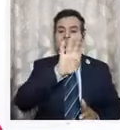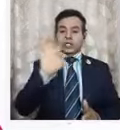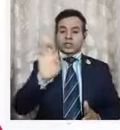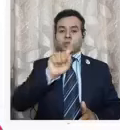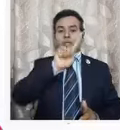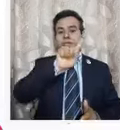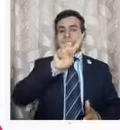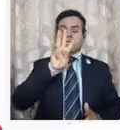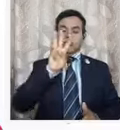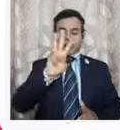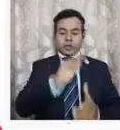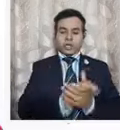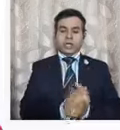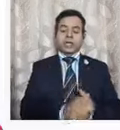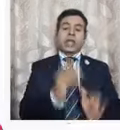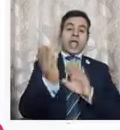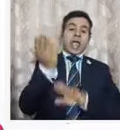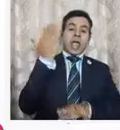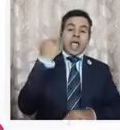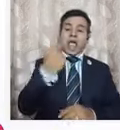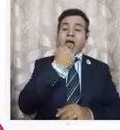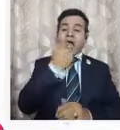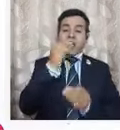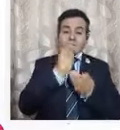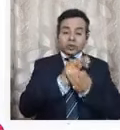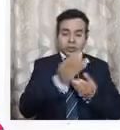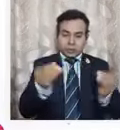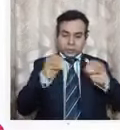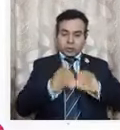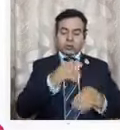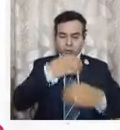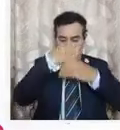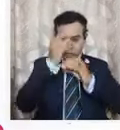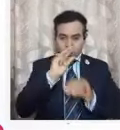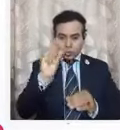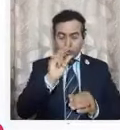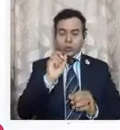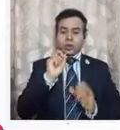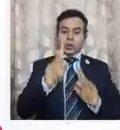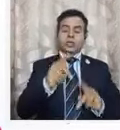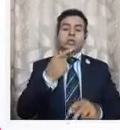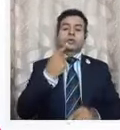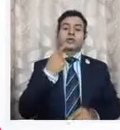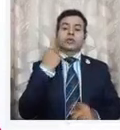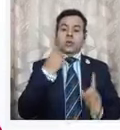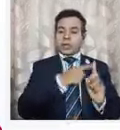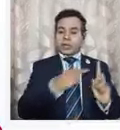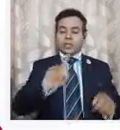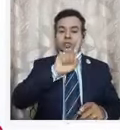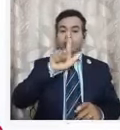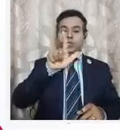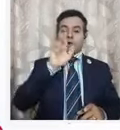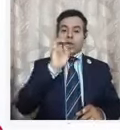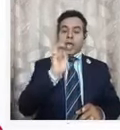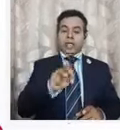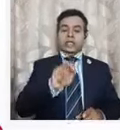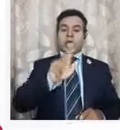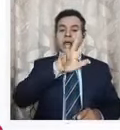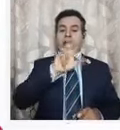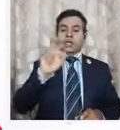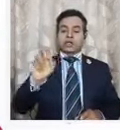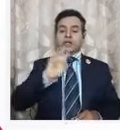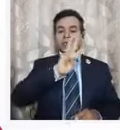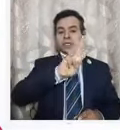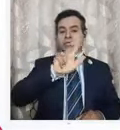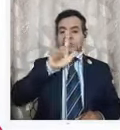যায়নি। গত 24 ঘন্টায় নমুনা সংগৃহীত হয়েছে 14,413টি এবং পূর্বের নমুনাসহ 24 ঘন্টায়